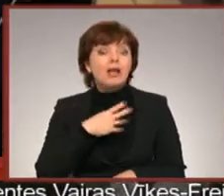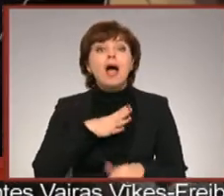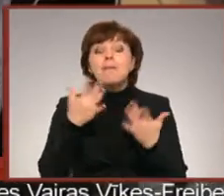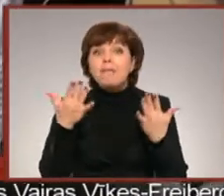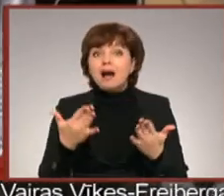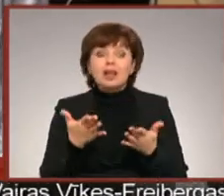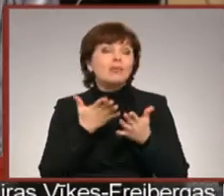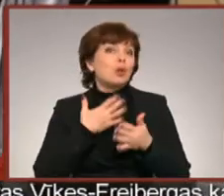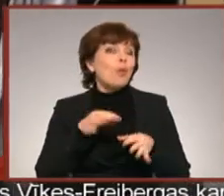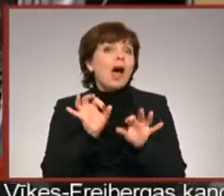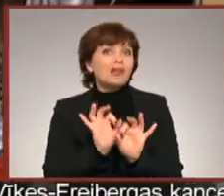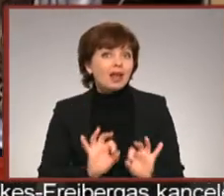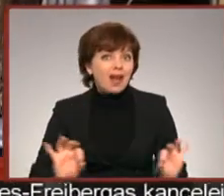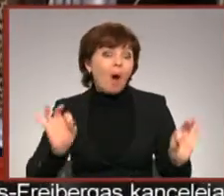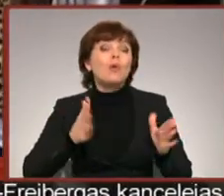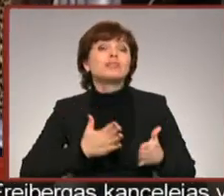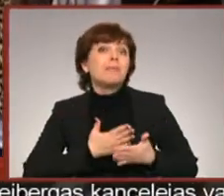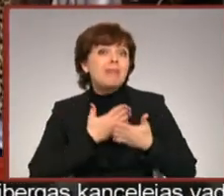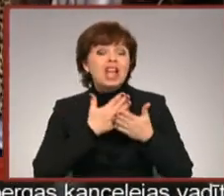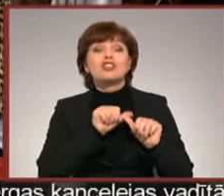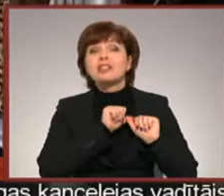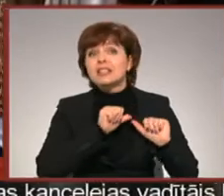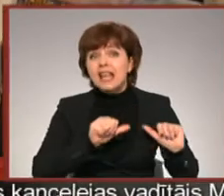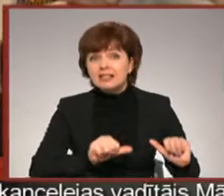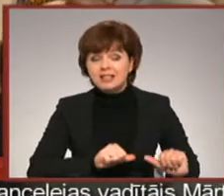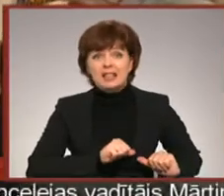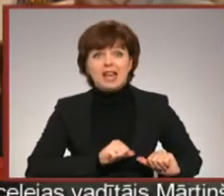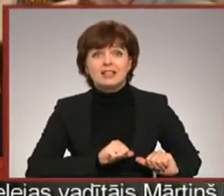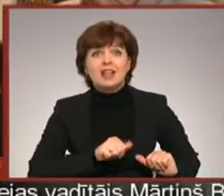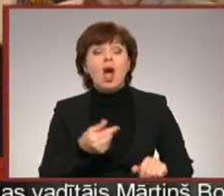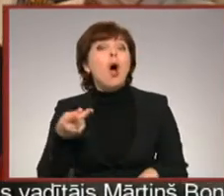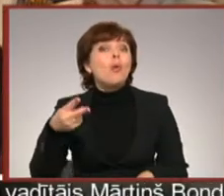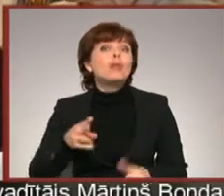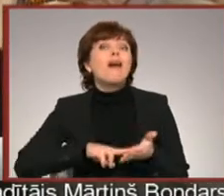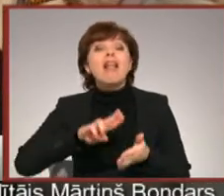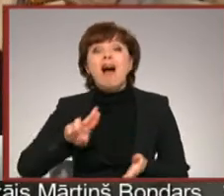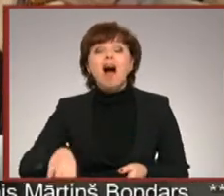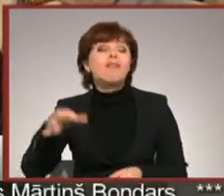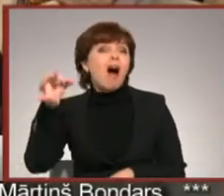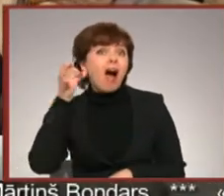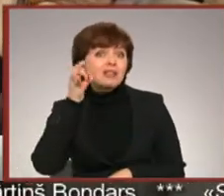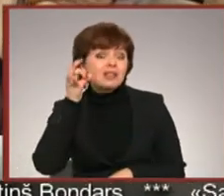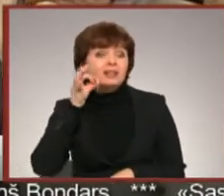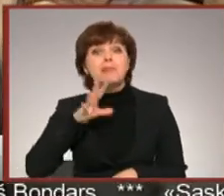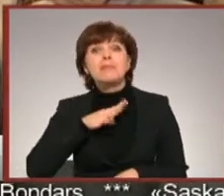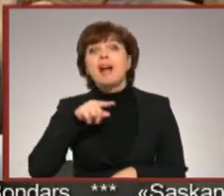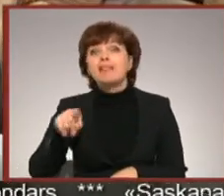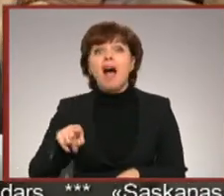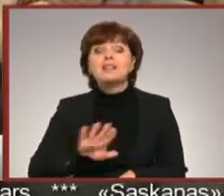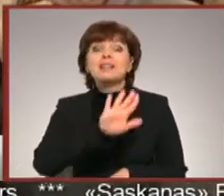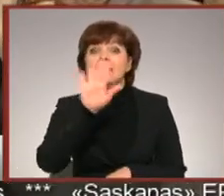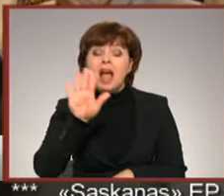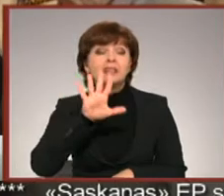bija ļoti, ļoti jauks, mīļš, sirsnīgs un ļāva atcerēties mums tās dienas, kad mēs